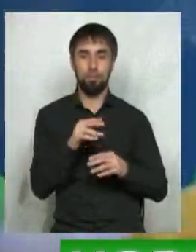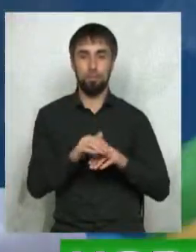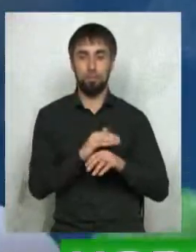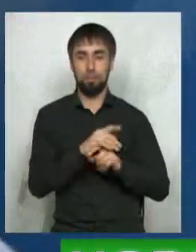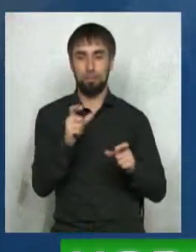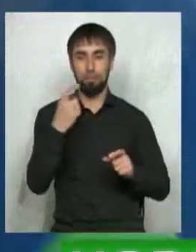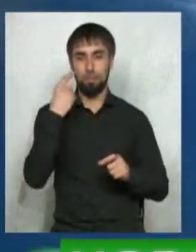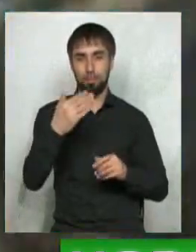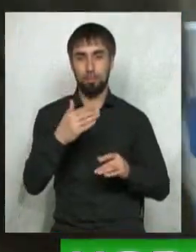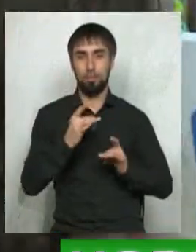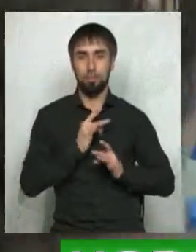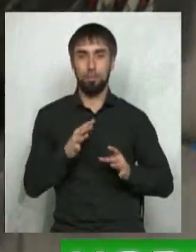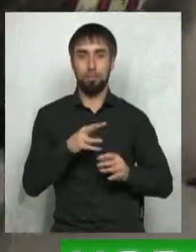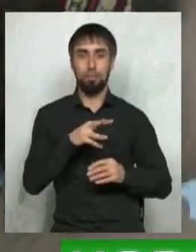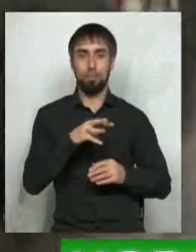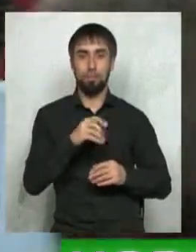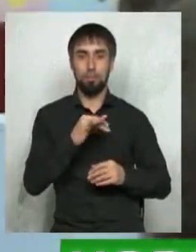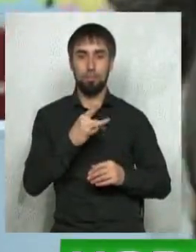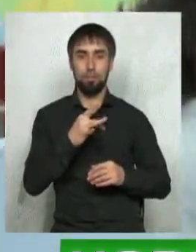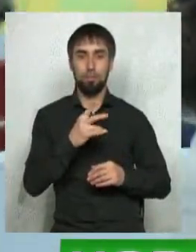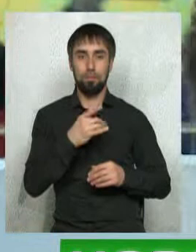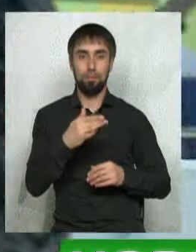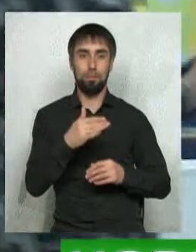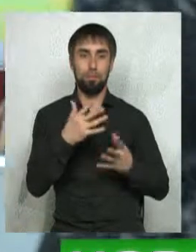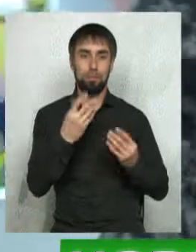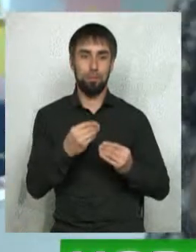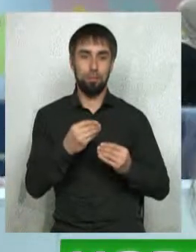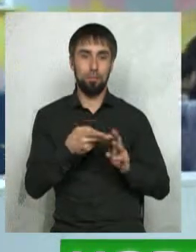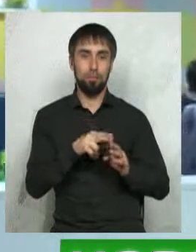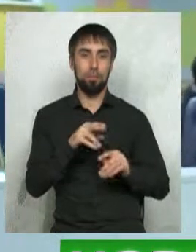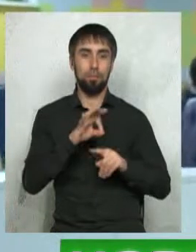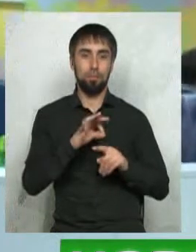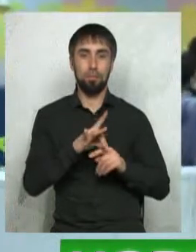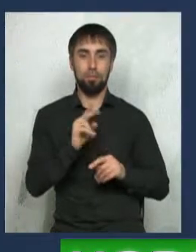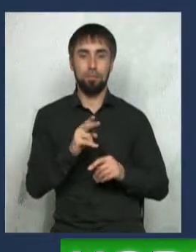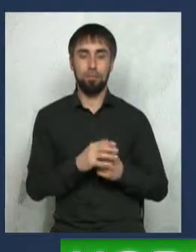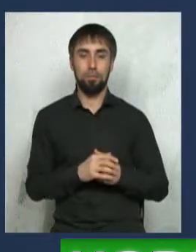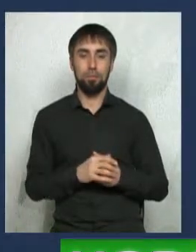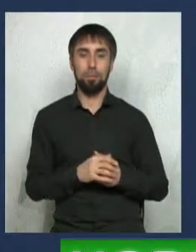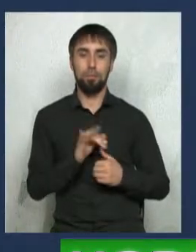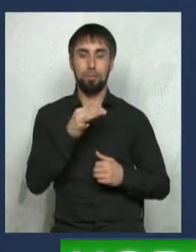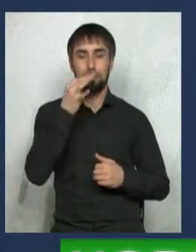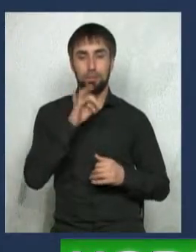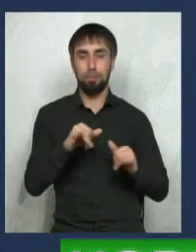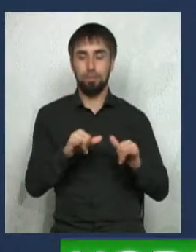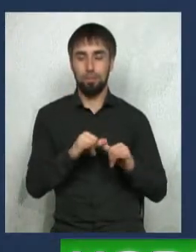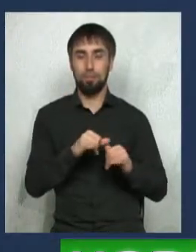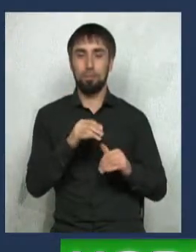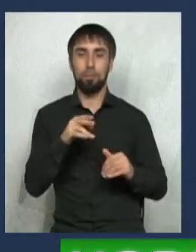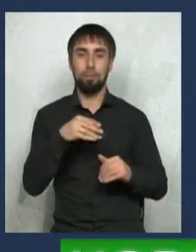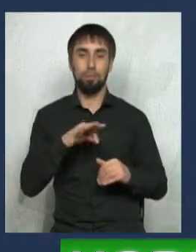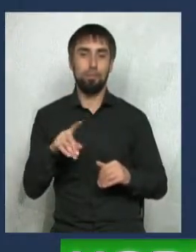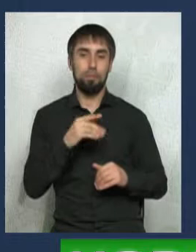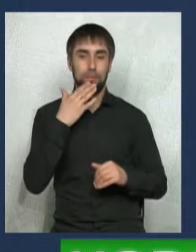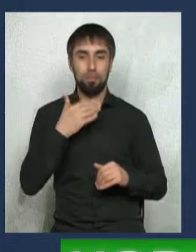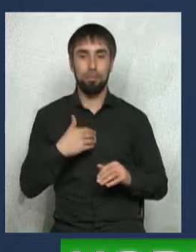организовал праздник к Международному дню онкобольных детей. Аниматоры, игровая комната, конечно же, вкусный стол. Все то, что так любят